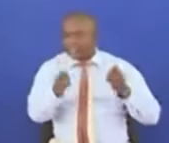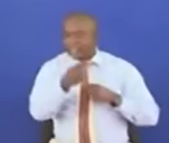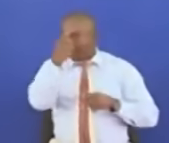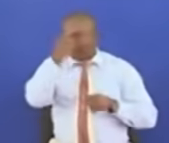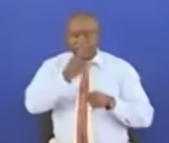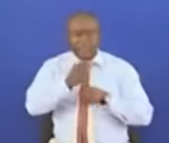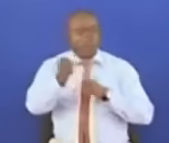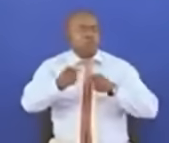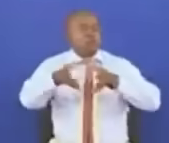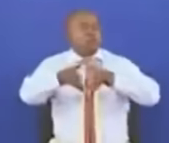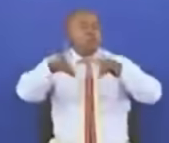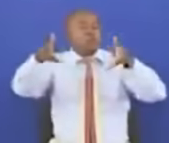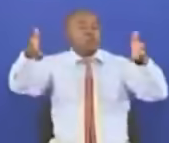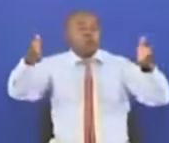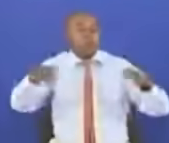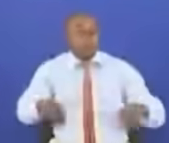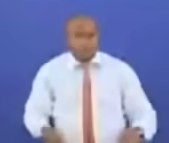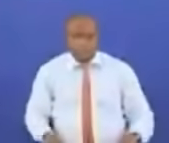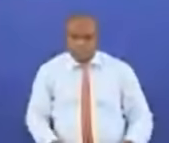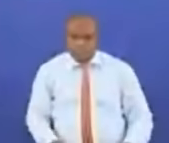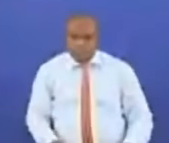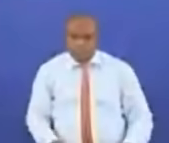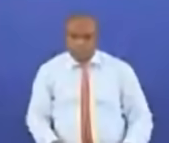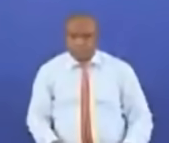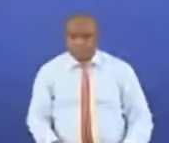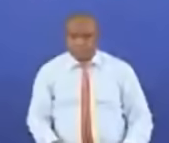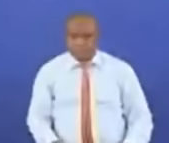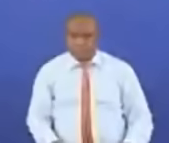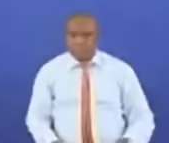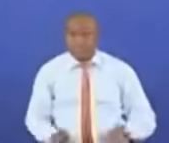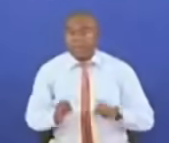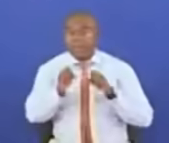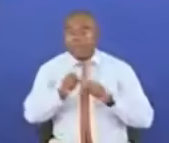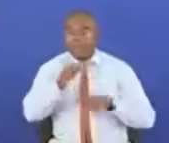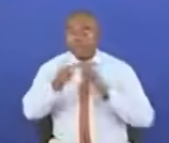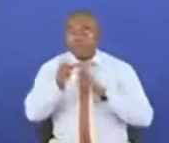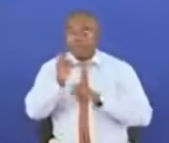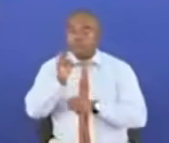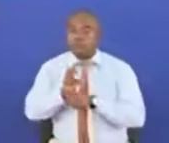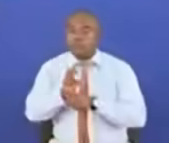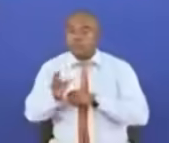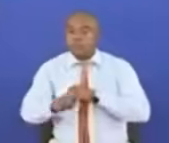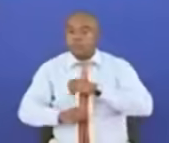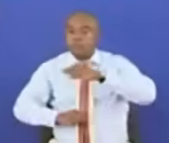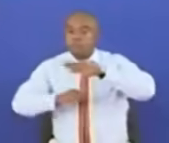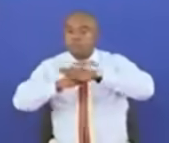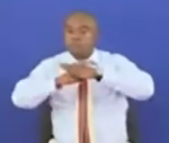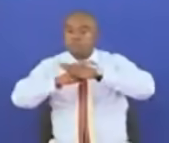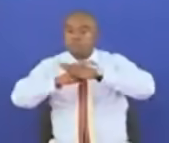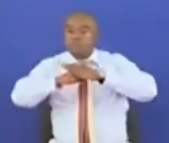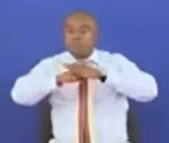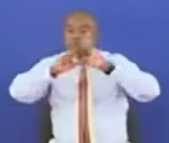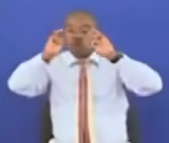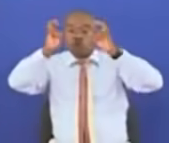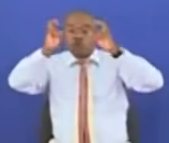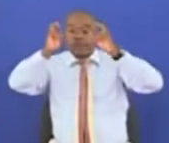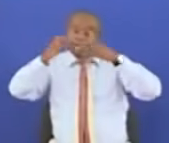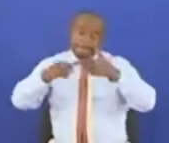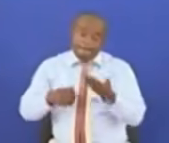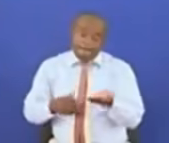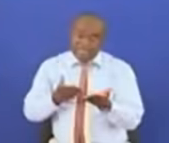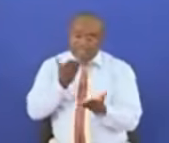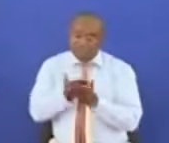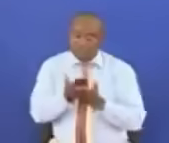kubwa sana. Ingawa bado tu mwendo tunao, tuzidi kusimamia. Nami naungana kuunga mkono hoja miswada hii